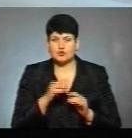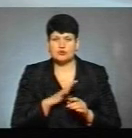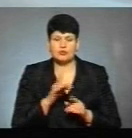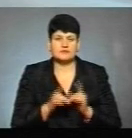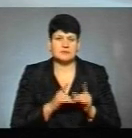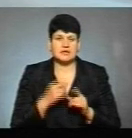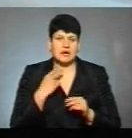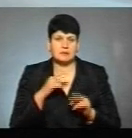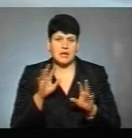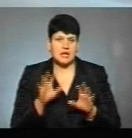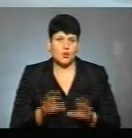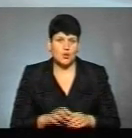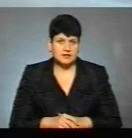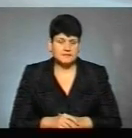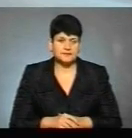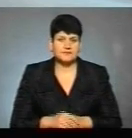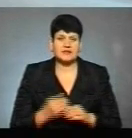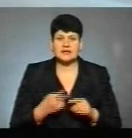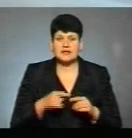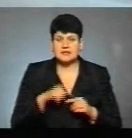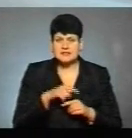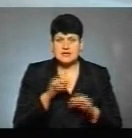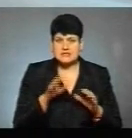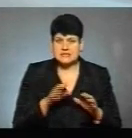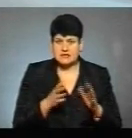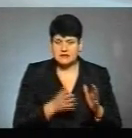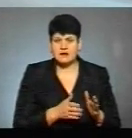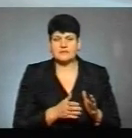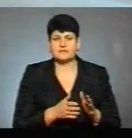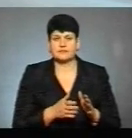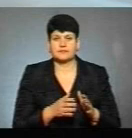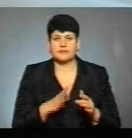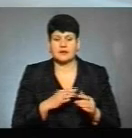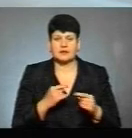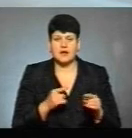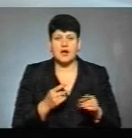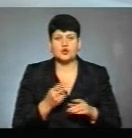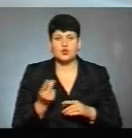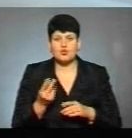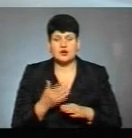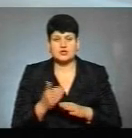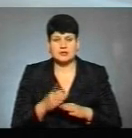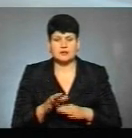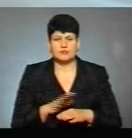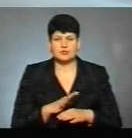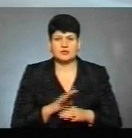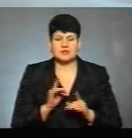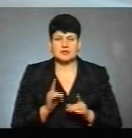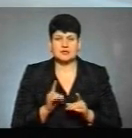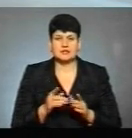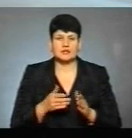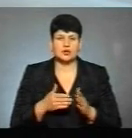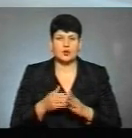змінений кримінальний кодекс, вся стаття стала. І якщо по другій частині там було б тільки